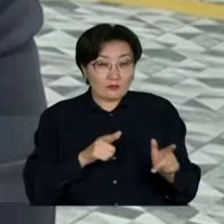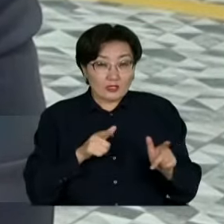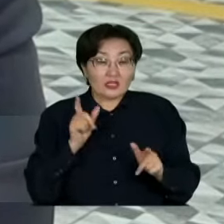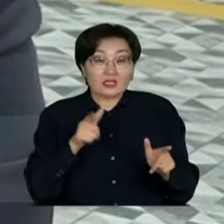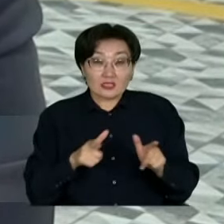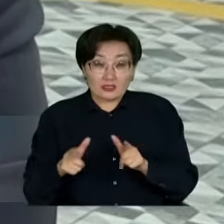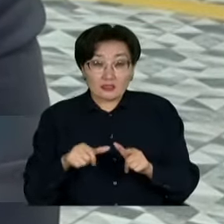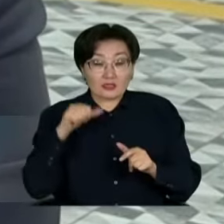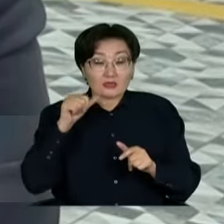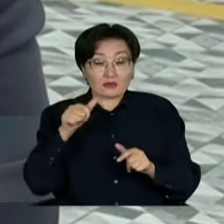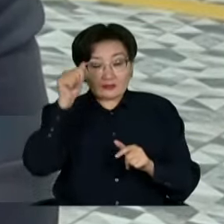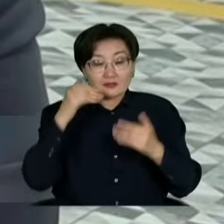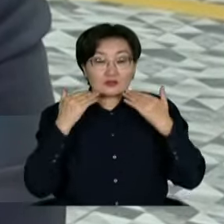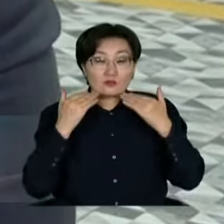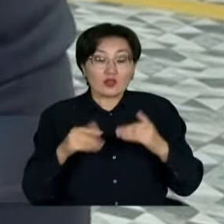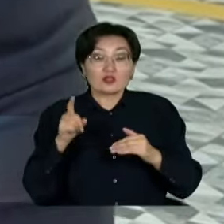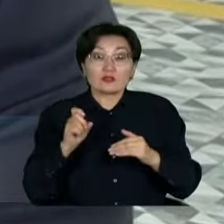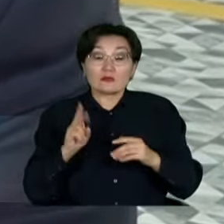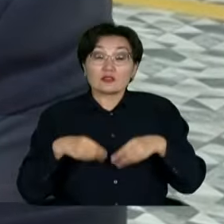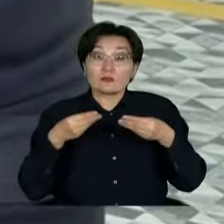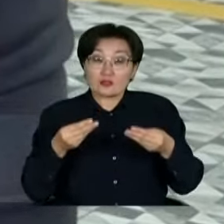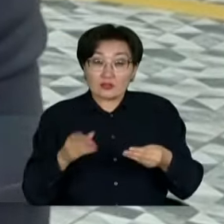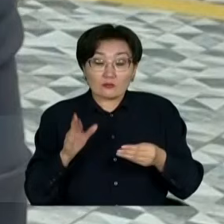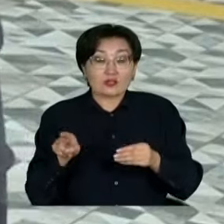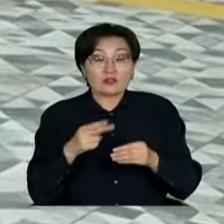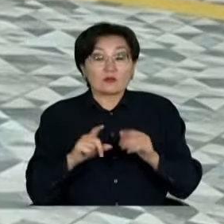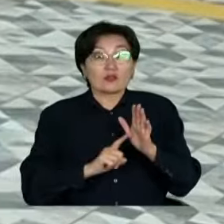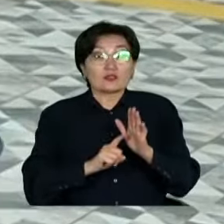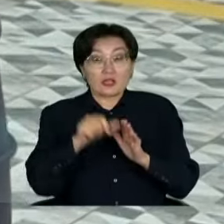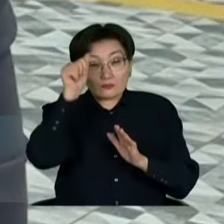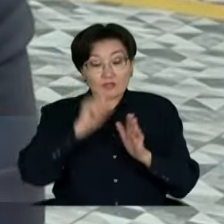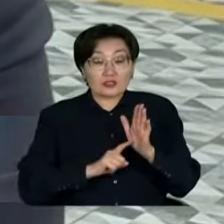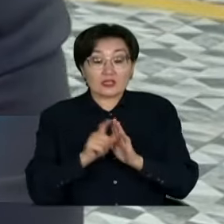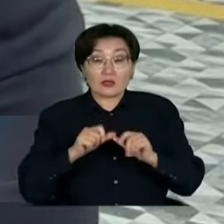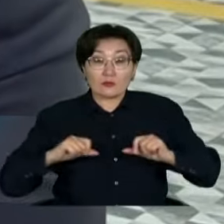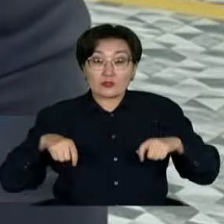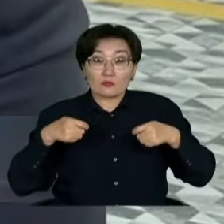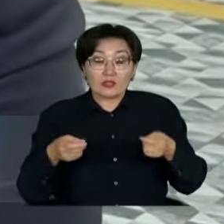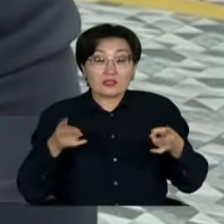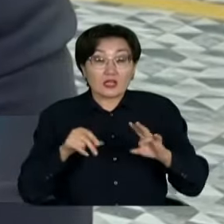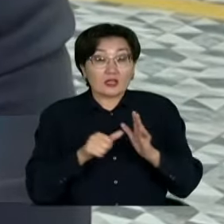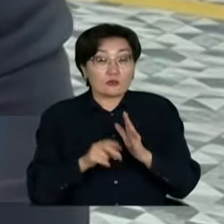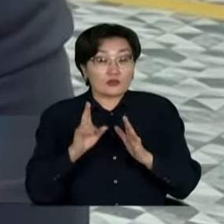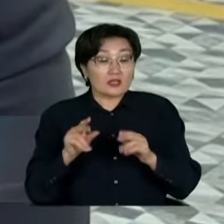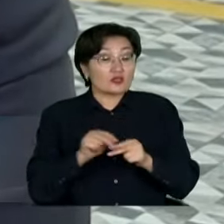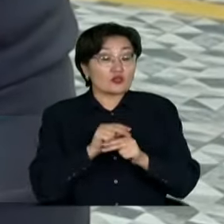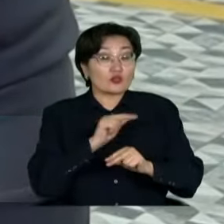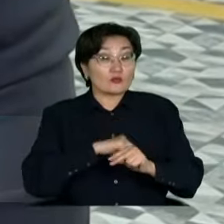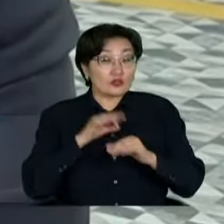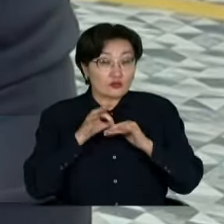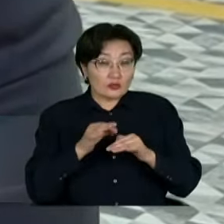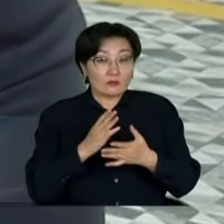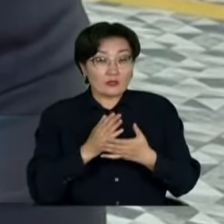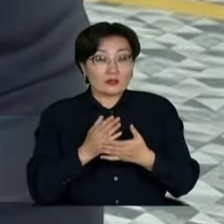аяқталды. Айдың соңына дейін 100 пәтер үлестіріледі, яғни 90-ның басында комиссияға тапсырамыз. Қалған 60 пәтердің жөндеу жұмыстары жүріп